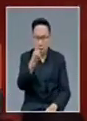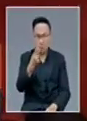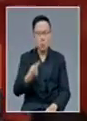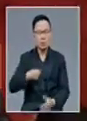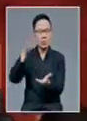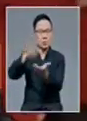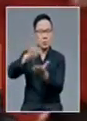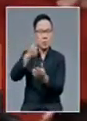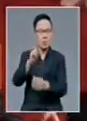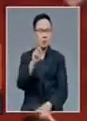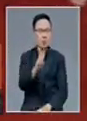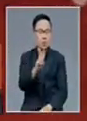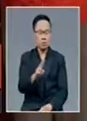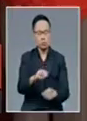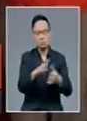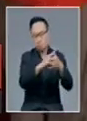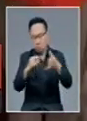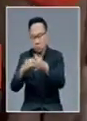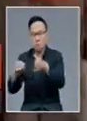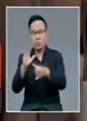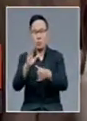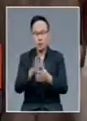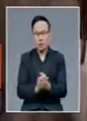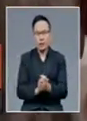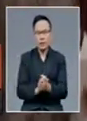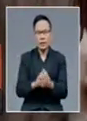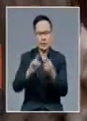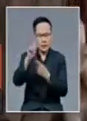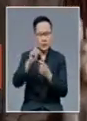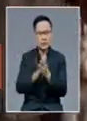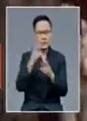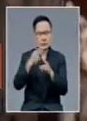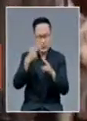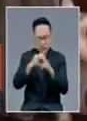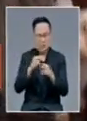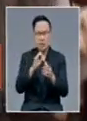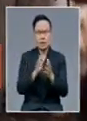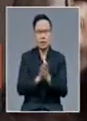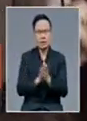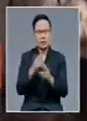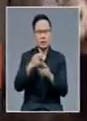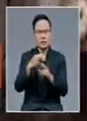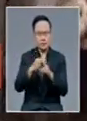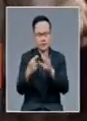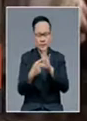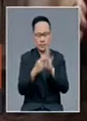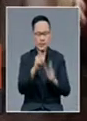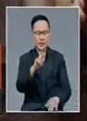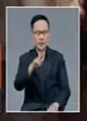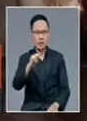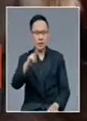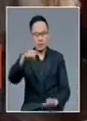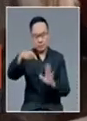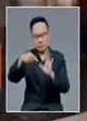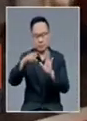เขาบอกว่าสุนัขพันธุ์เนเธอร์แลนด์คอยเกอร์ฮอนเจนะครับและก็สุนัขพันธุ์แกลนบาสเซสกริฟฟอนเวน